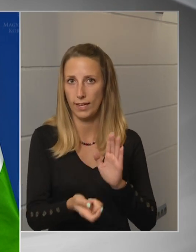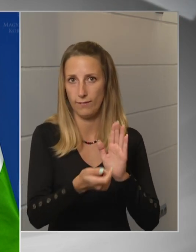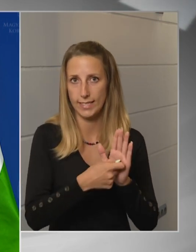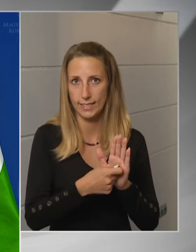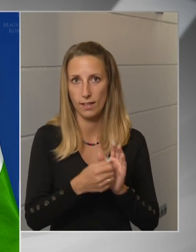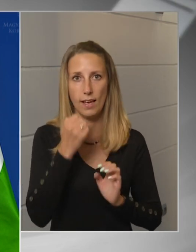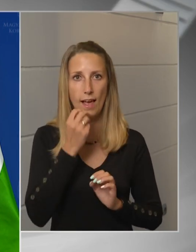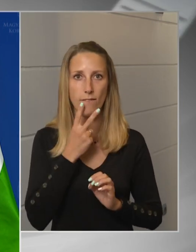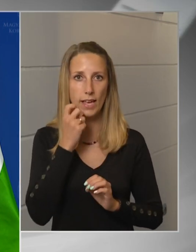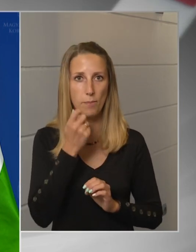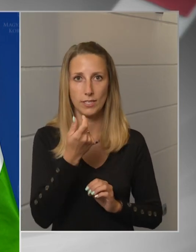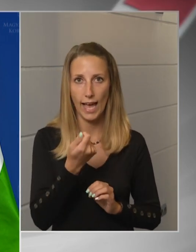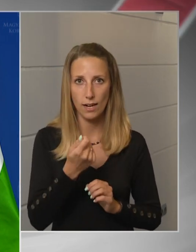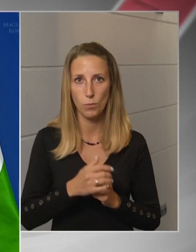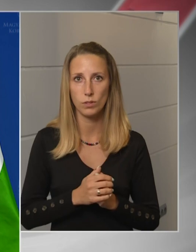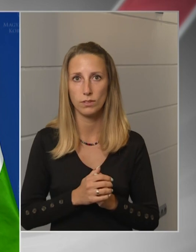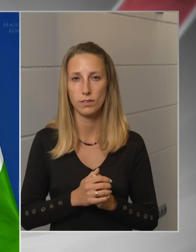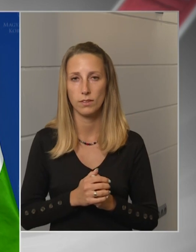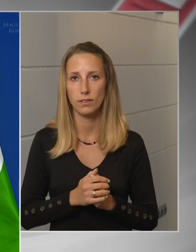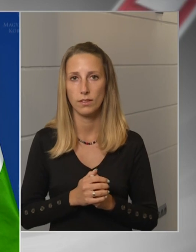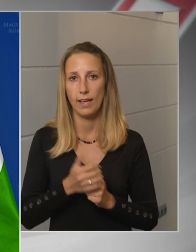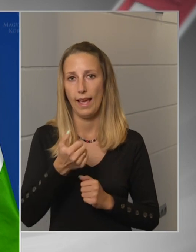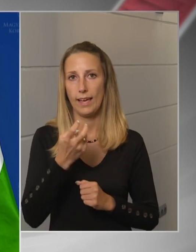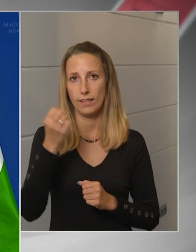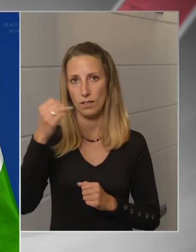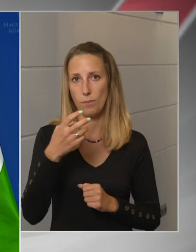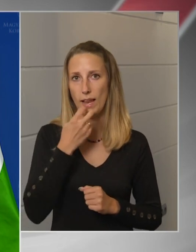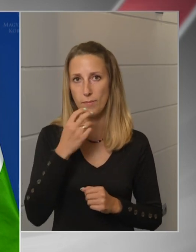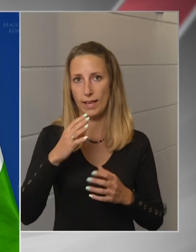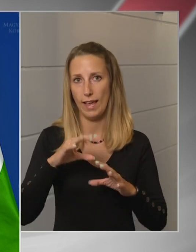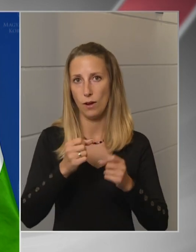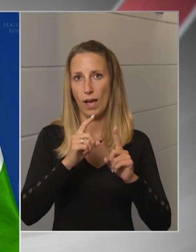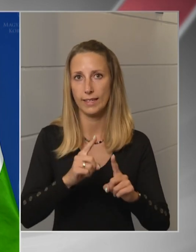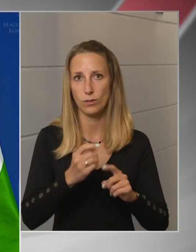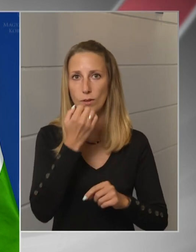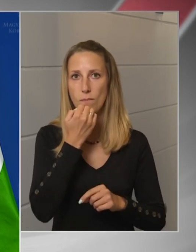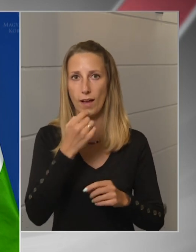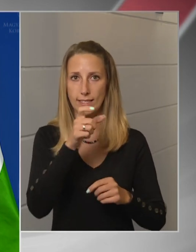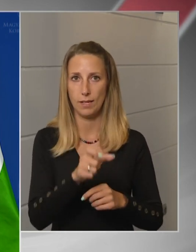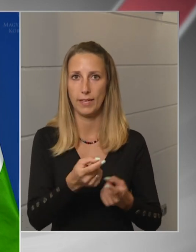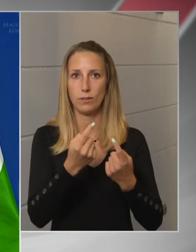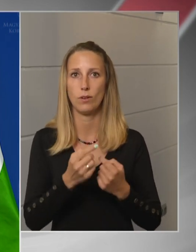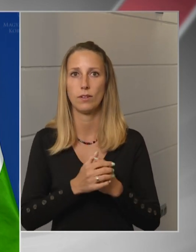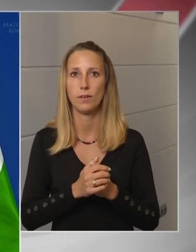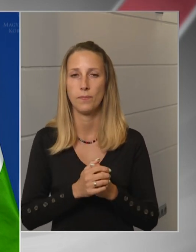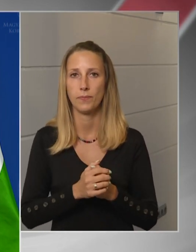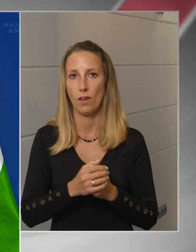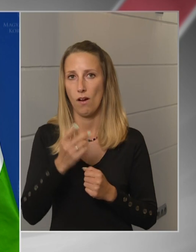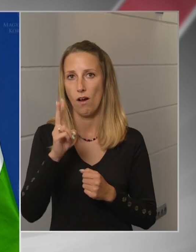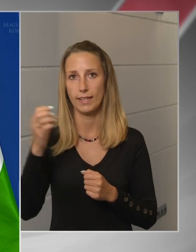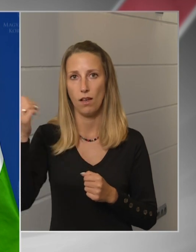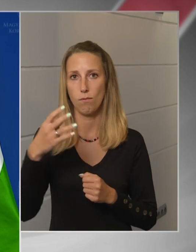az MVM az áramot egy napelemmel előállított magánszemélytől, aki azt napelemmel állítja elő,